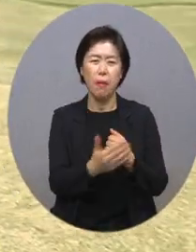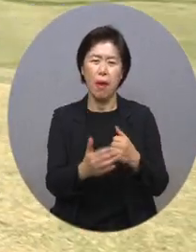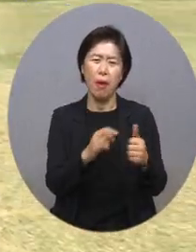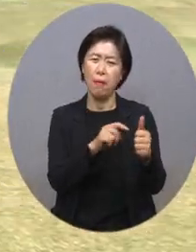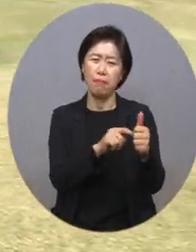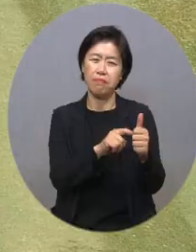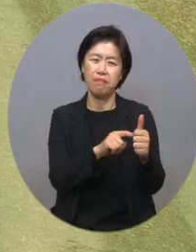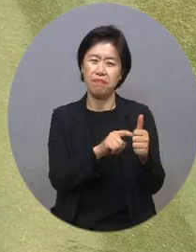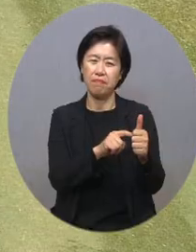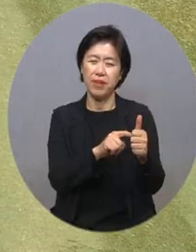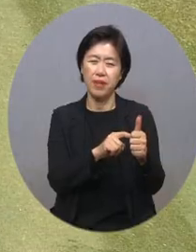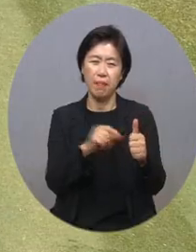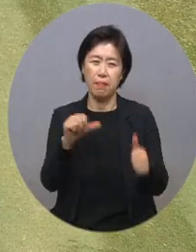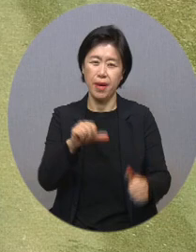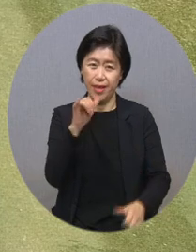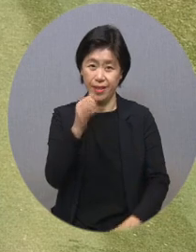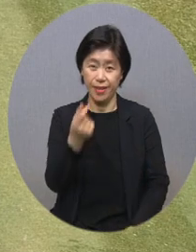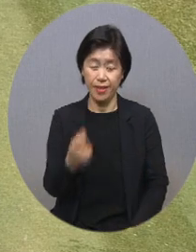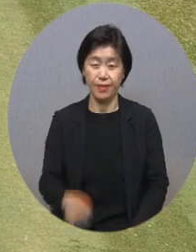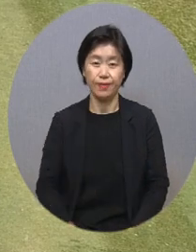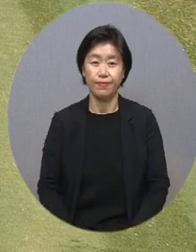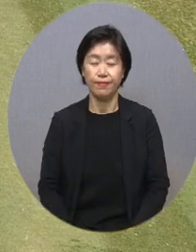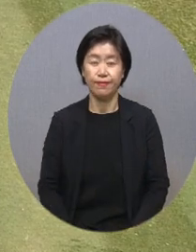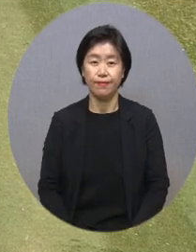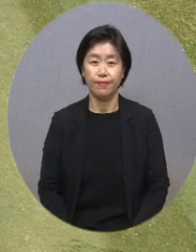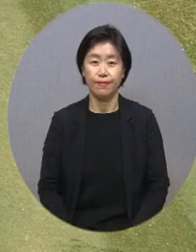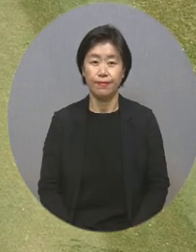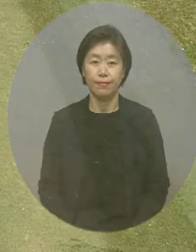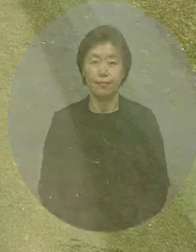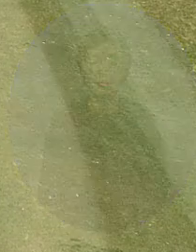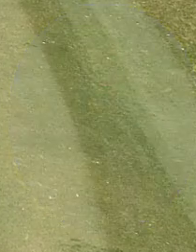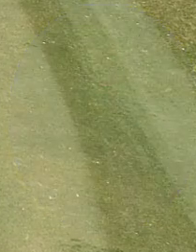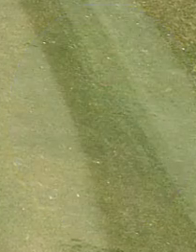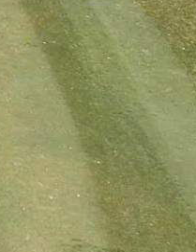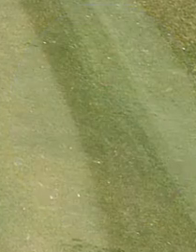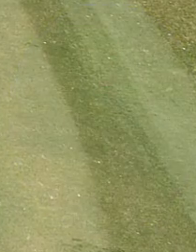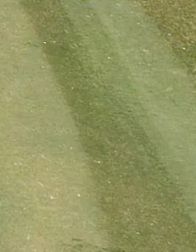되는데 오 힘들었는데 큰일 났다